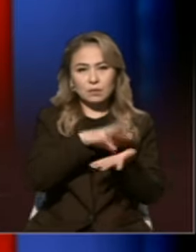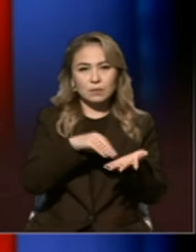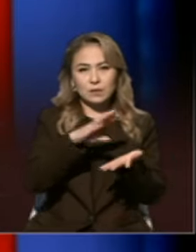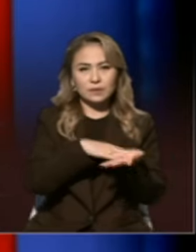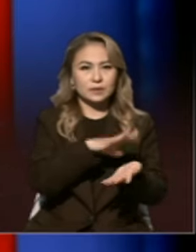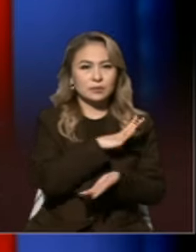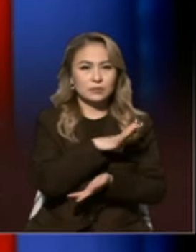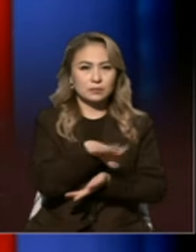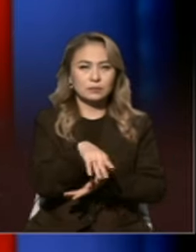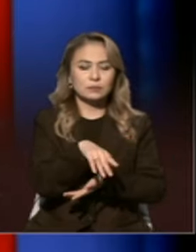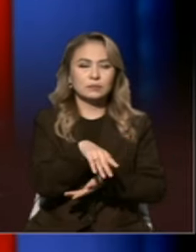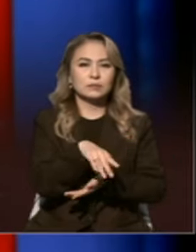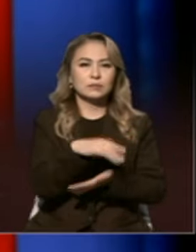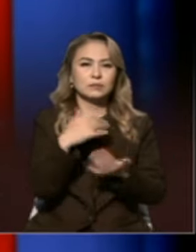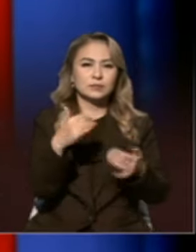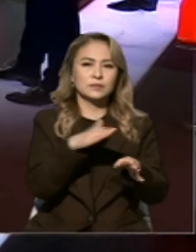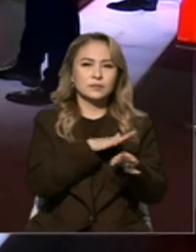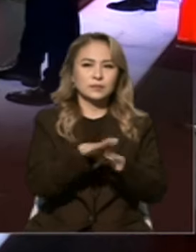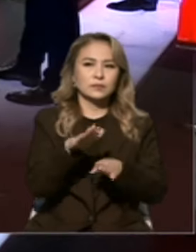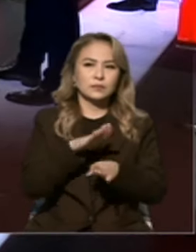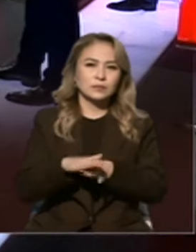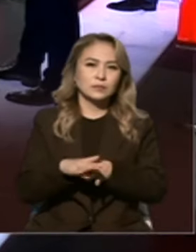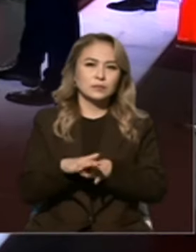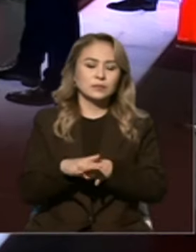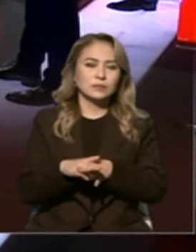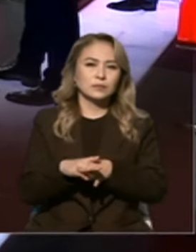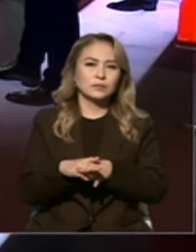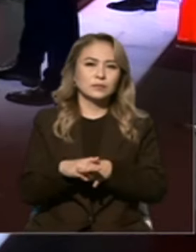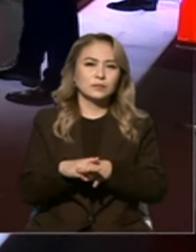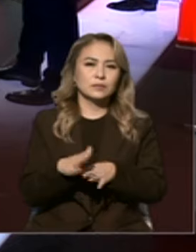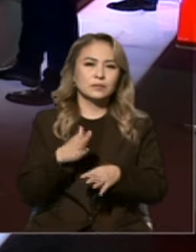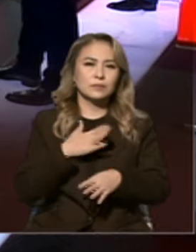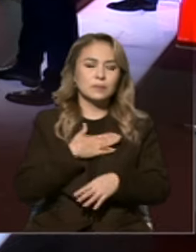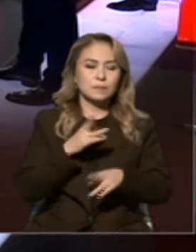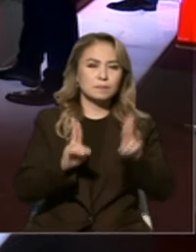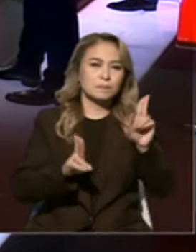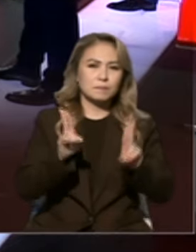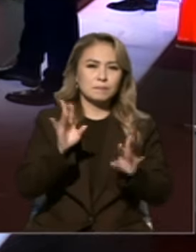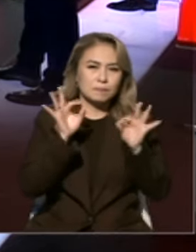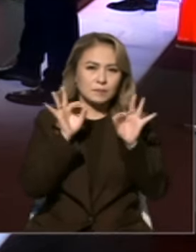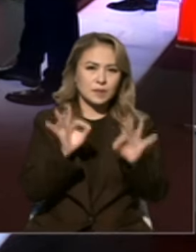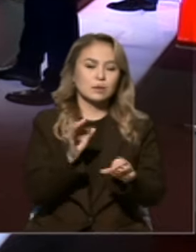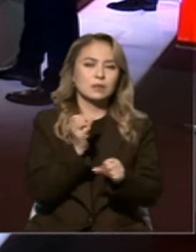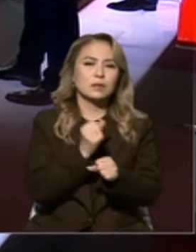үшін, оны іске асыртпас үшін менің ойымша біз механизмдердің бәрін